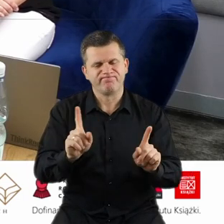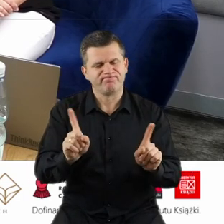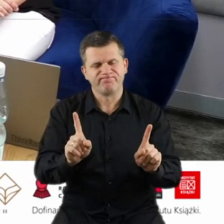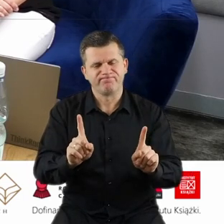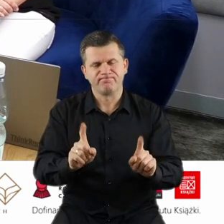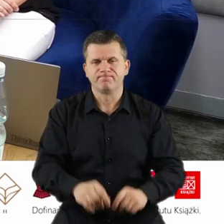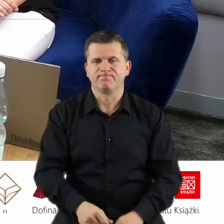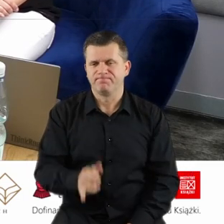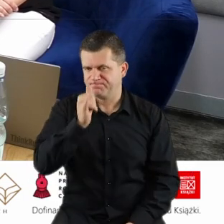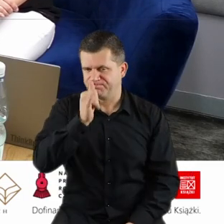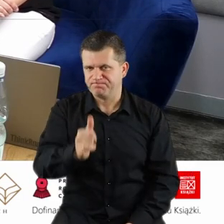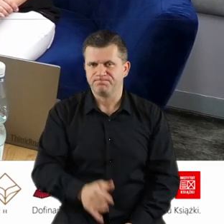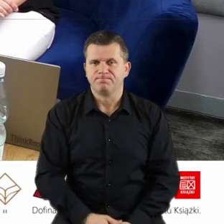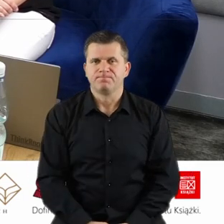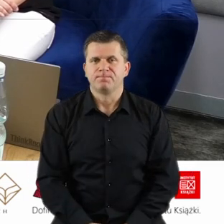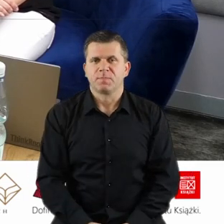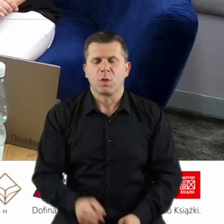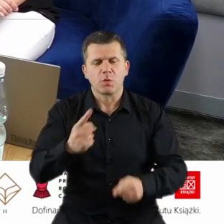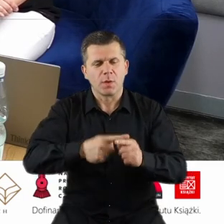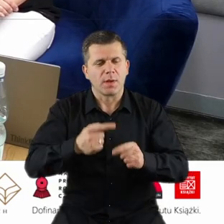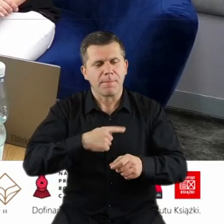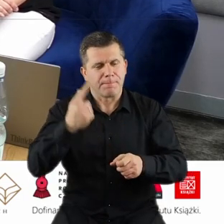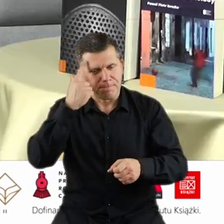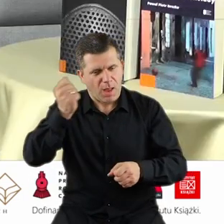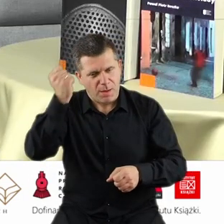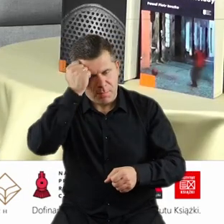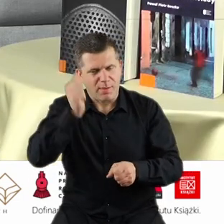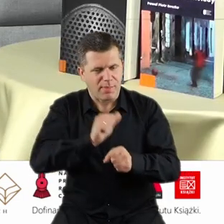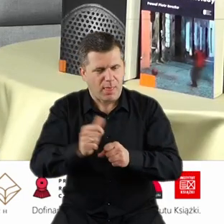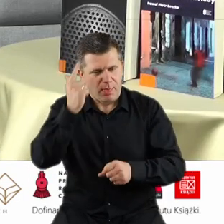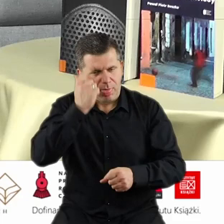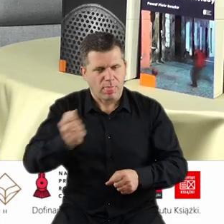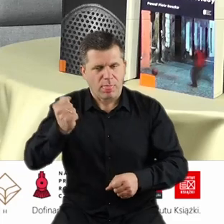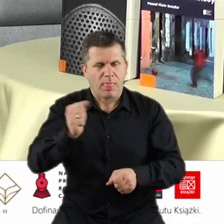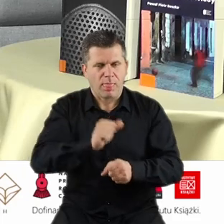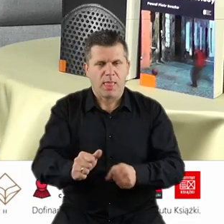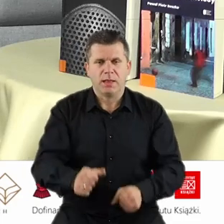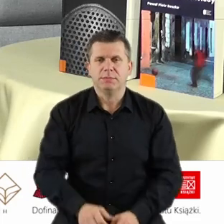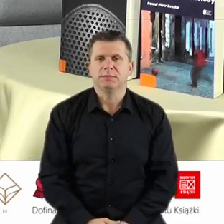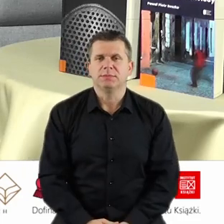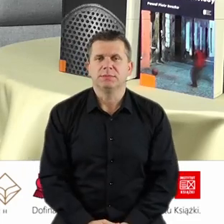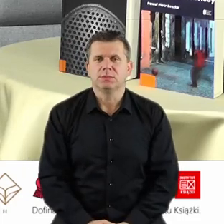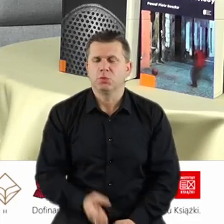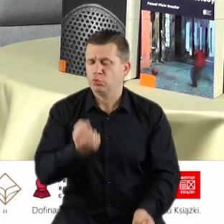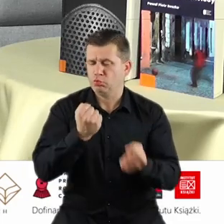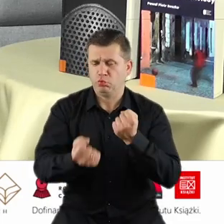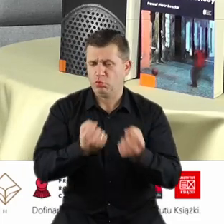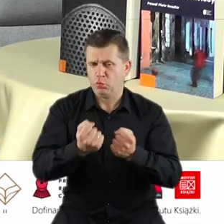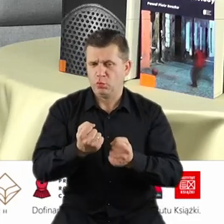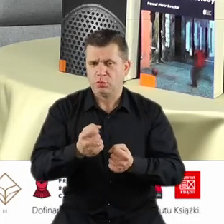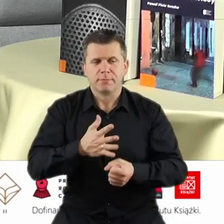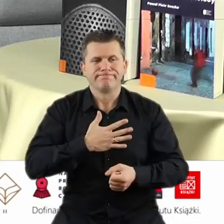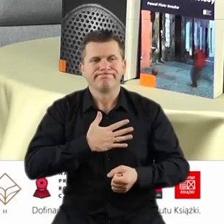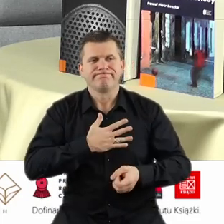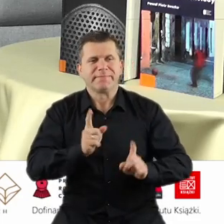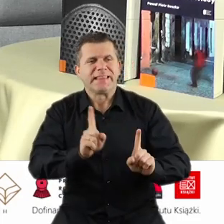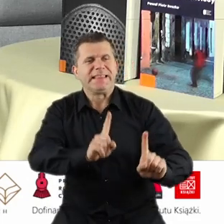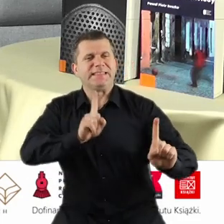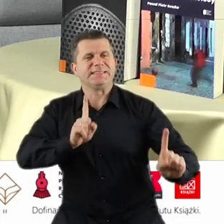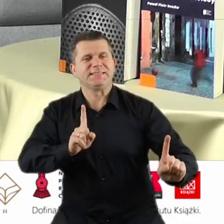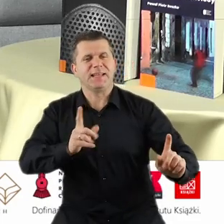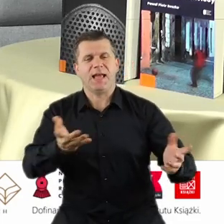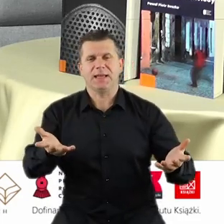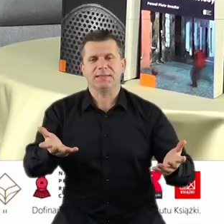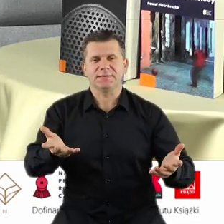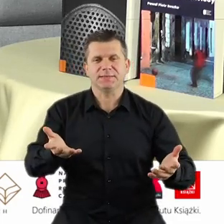tryb taki w pantoflach. Gdzieś tam z tyłu cały czas jest. I więc oczywiście trudno jest zachować